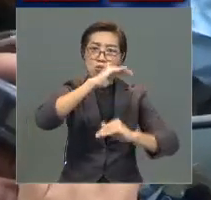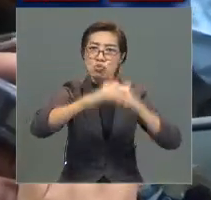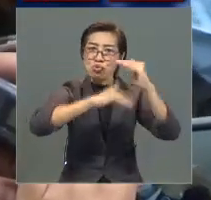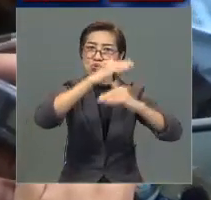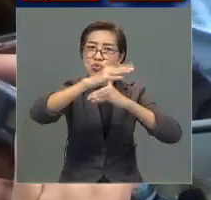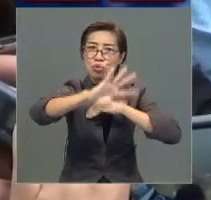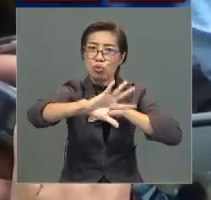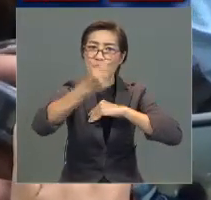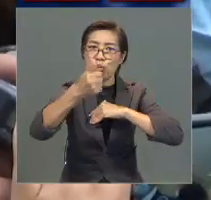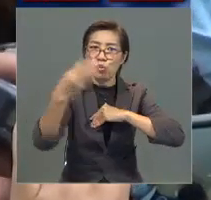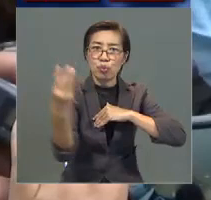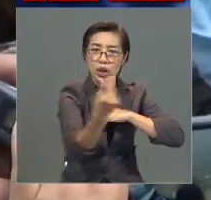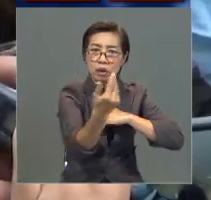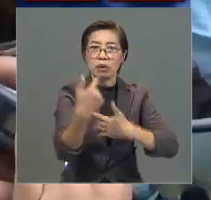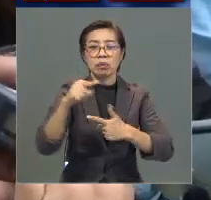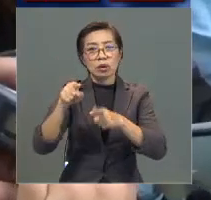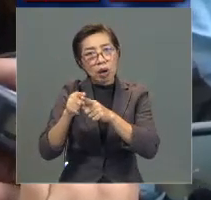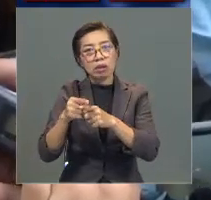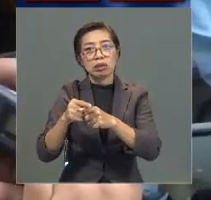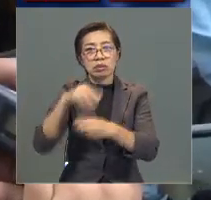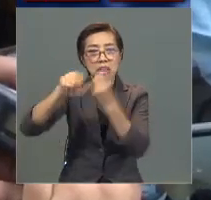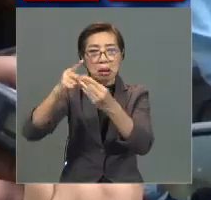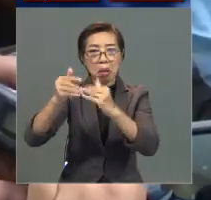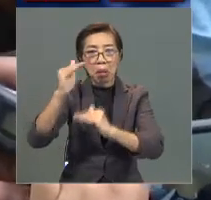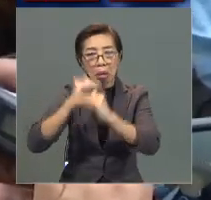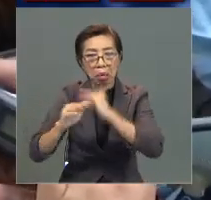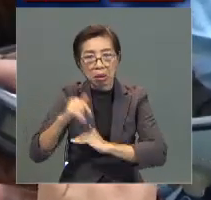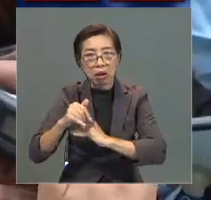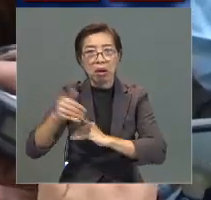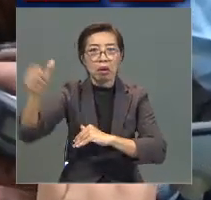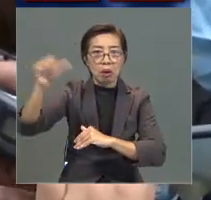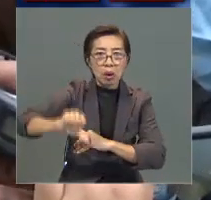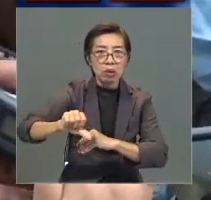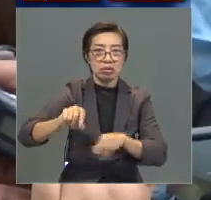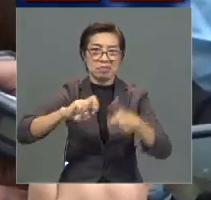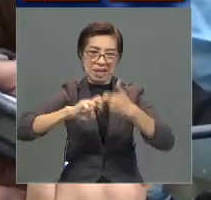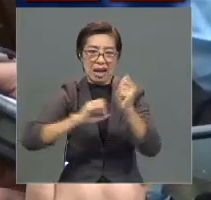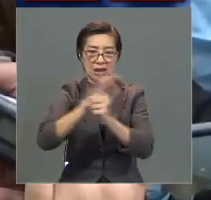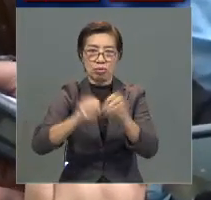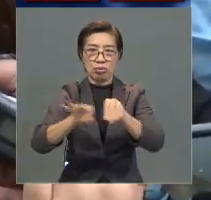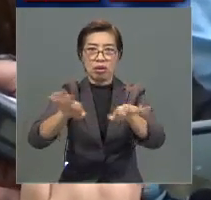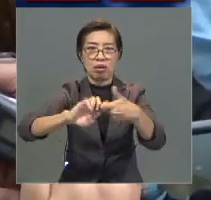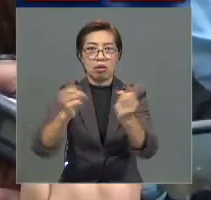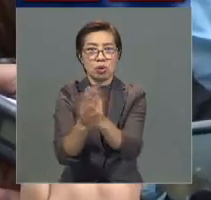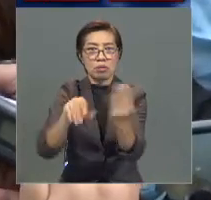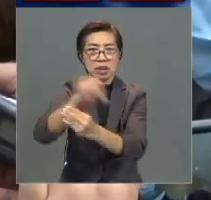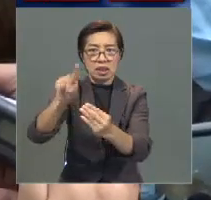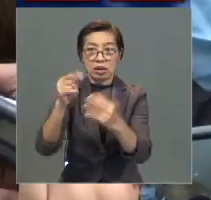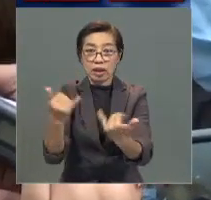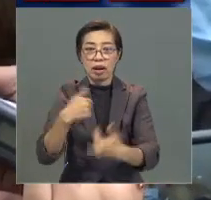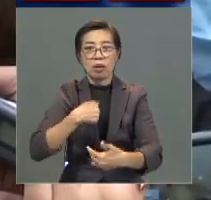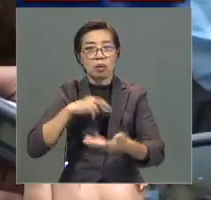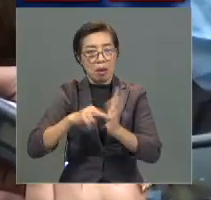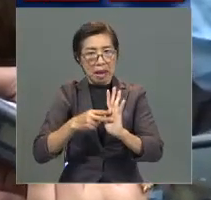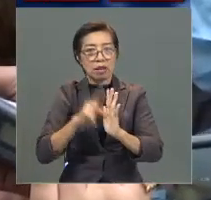ปข้างหน้าอย่างรวดเร็วและในภาวะถดถอยโดยเฉพาะในภาวะวิกฤตอย่างนี้เนี่ยนะครับก็จะต้องทำงานได้เลยโดย